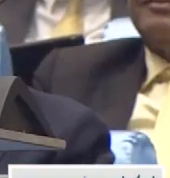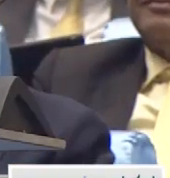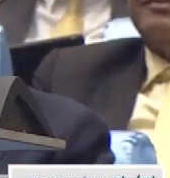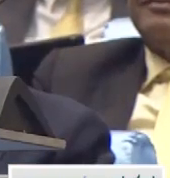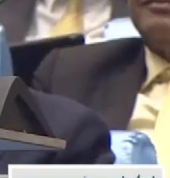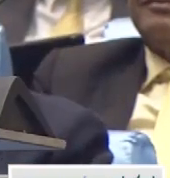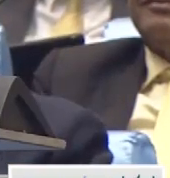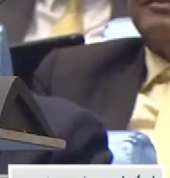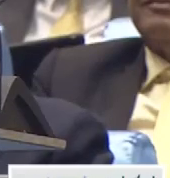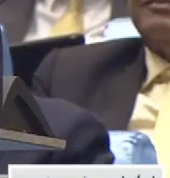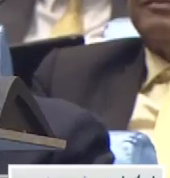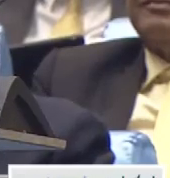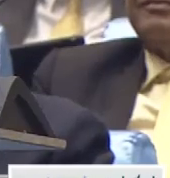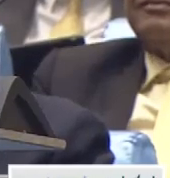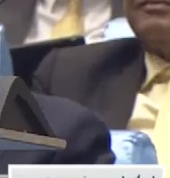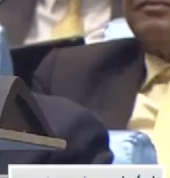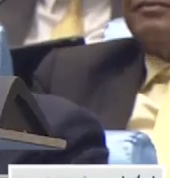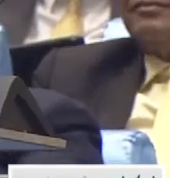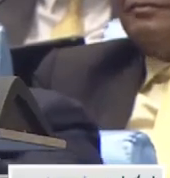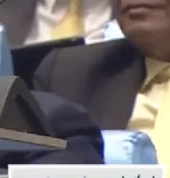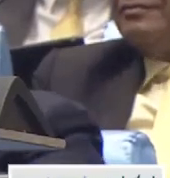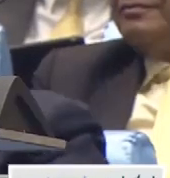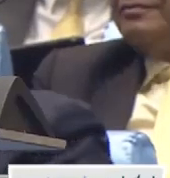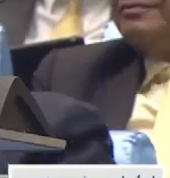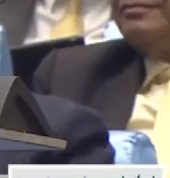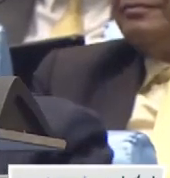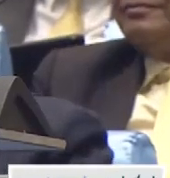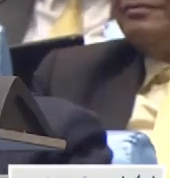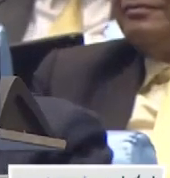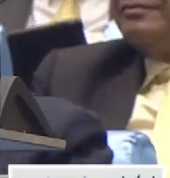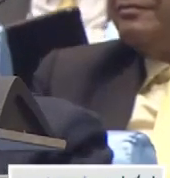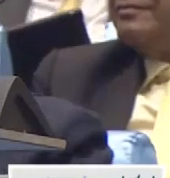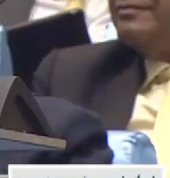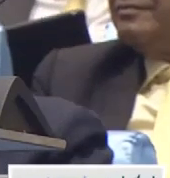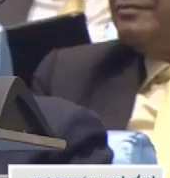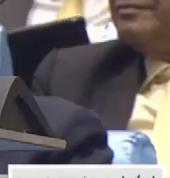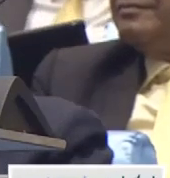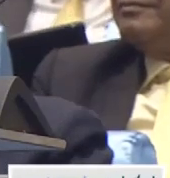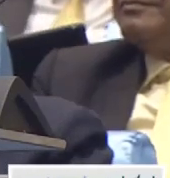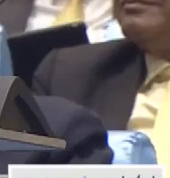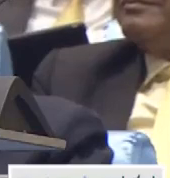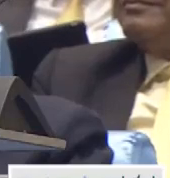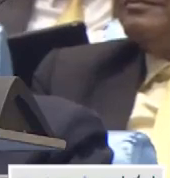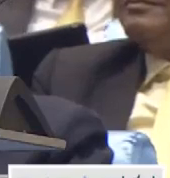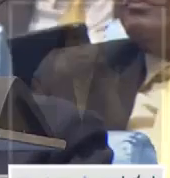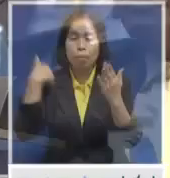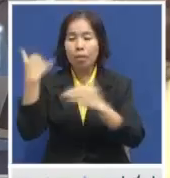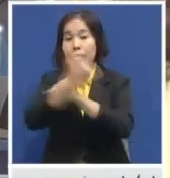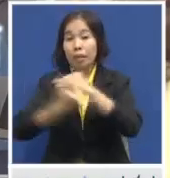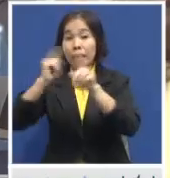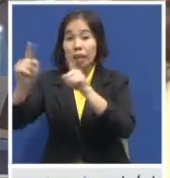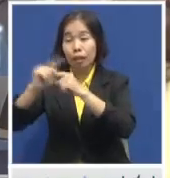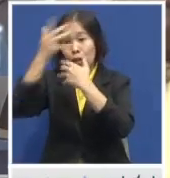ในการพัฒนาพื้นที่ทางซีกตะวันออกมีผลอย่างมากนโยบายในการเปิดรับการลงทุนจากต่างประเทศมีผลอย่างม